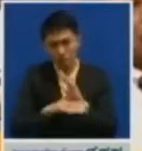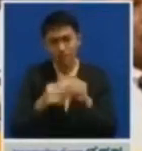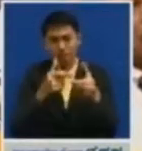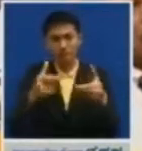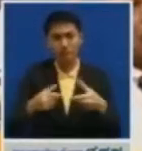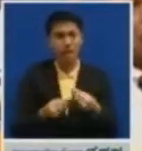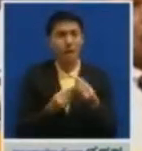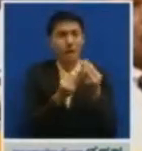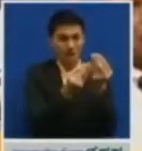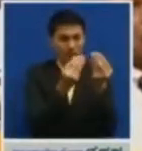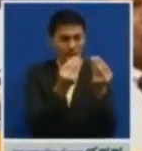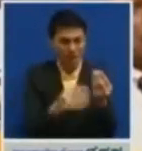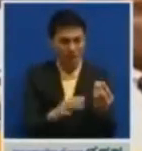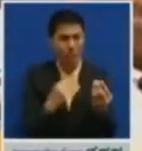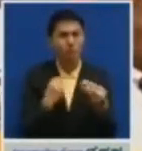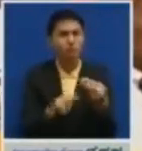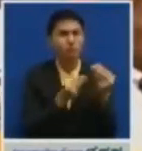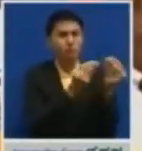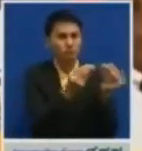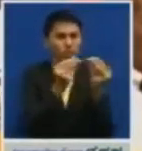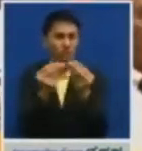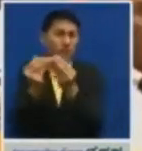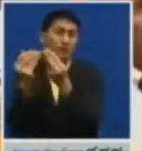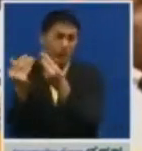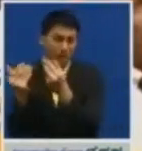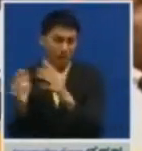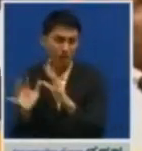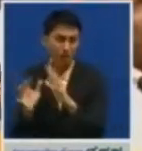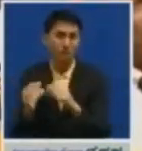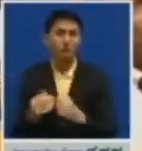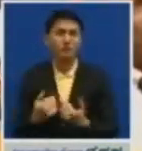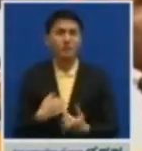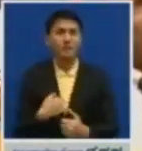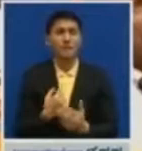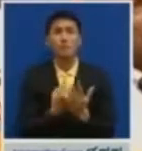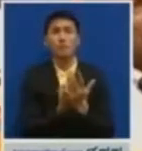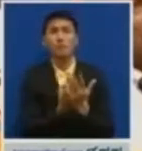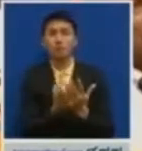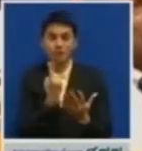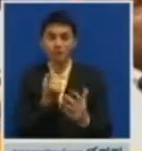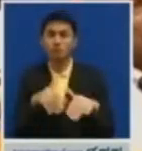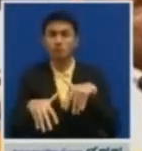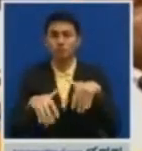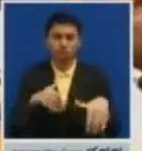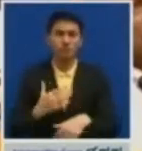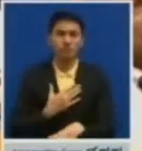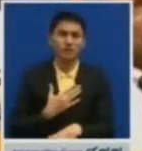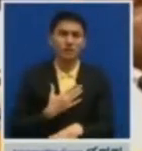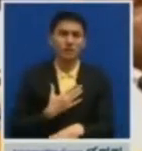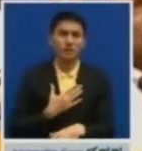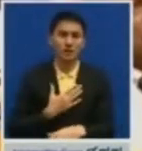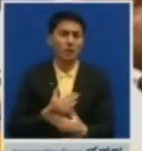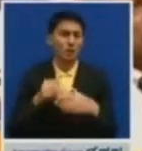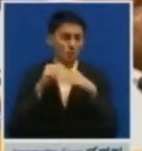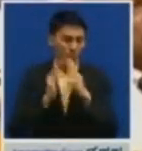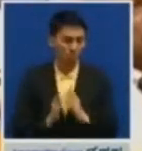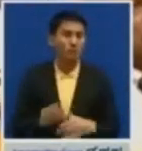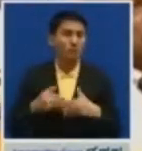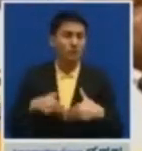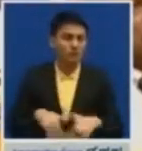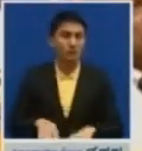ครัฐหลายหน่วยงานนะคะดิฉันเองเนี่ยในนามผู้แทนของประชาชนและเป็นคนจังหวัดอยุธยาโดยกำเนิด